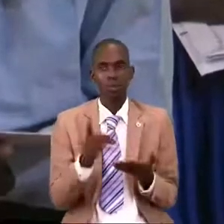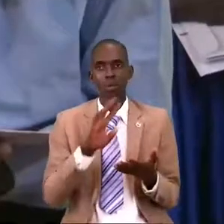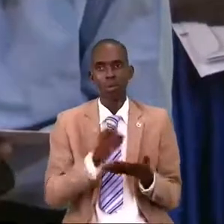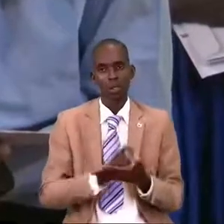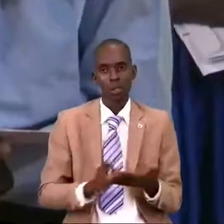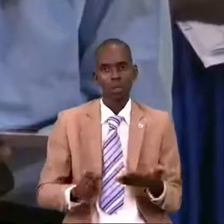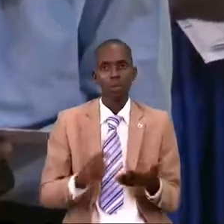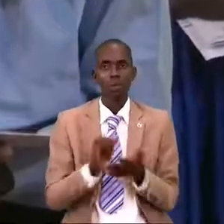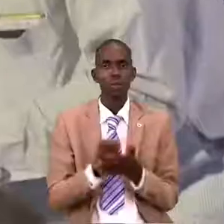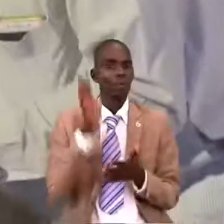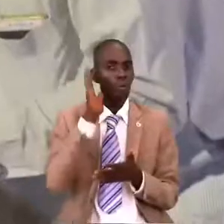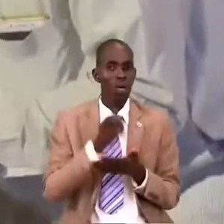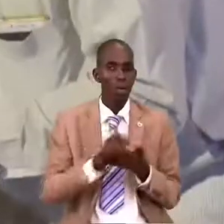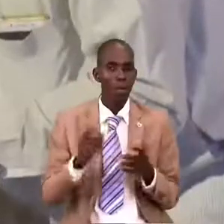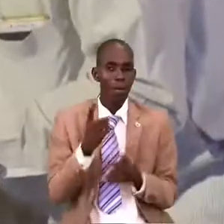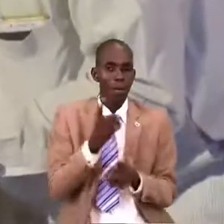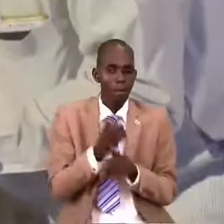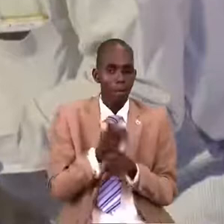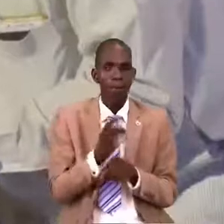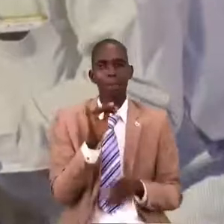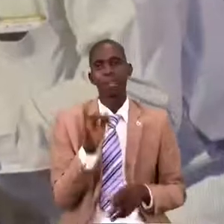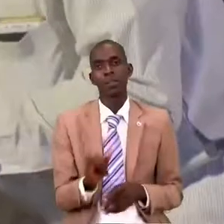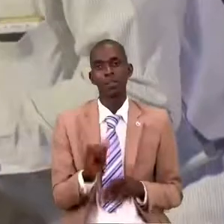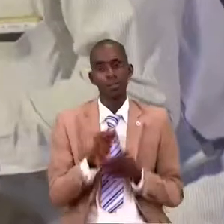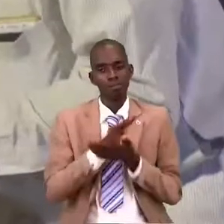faisons-le rapidement partout où nous sommes.